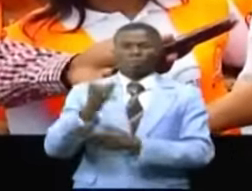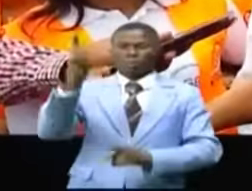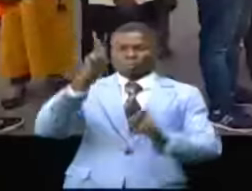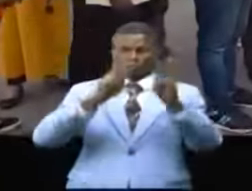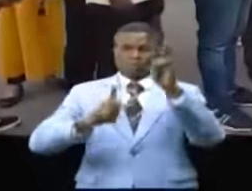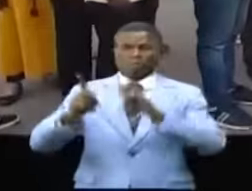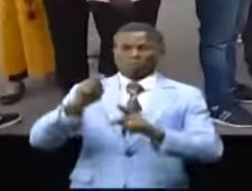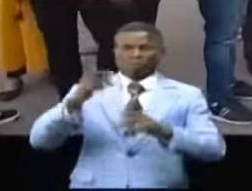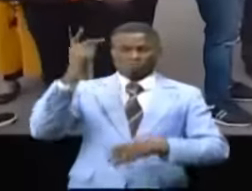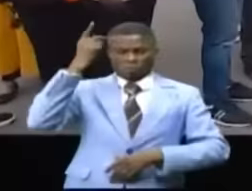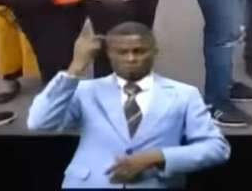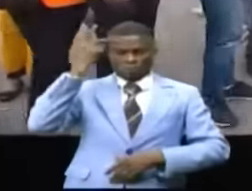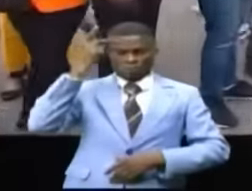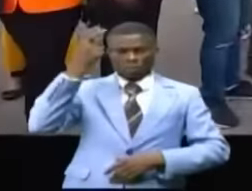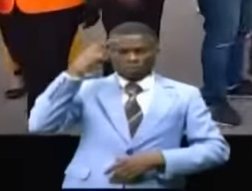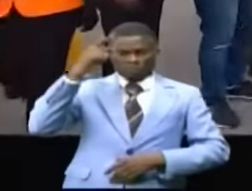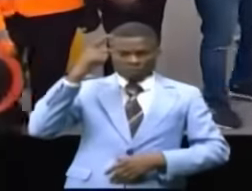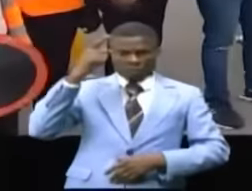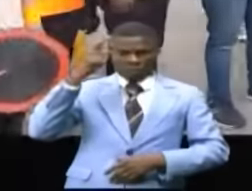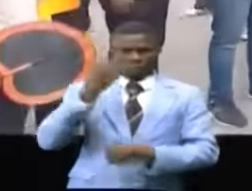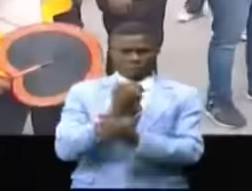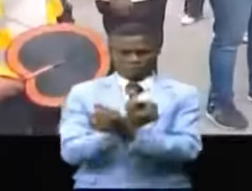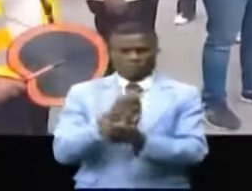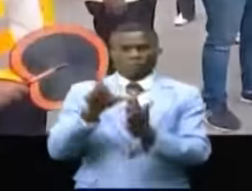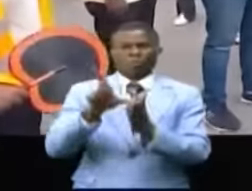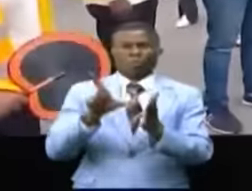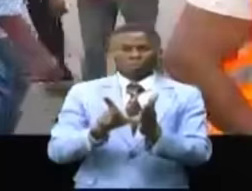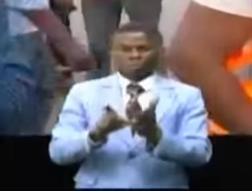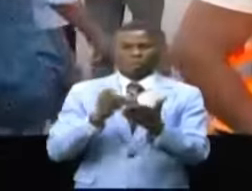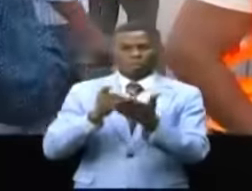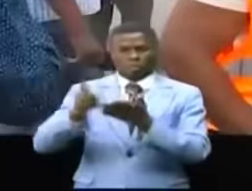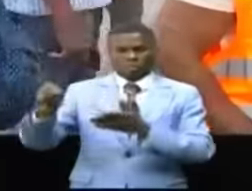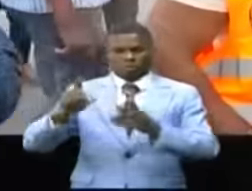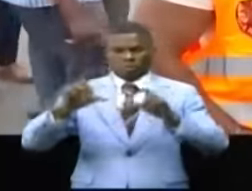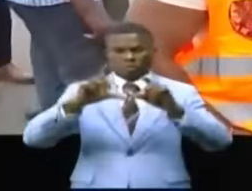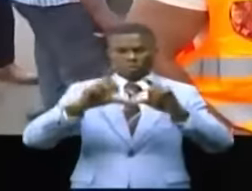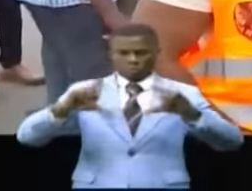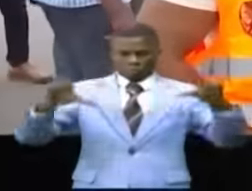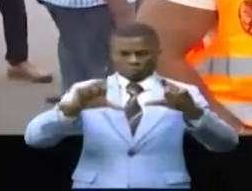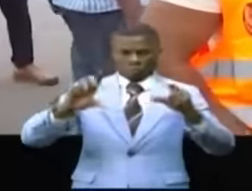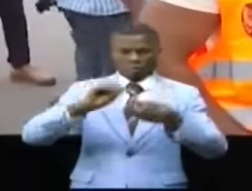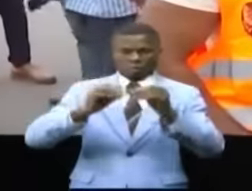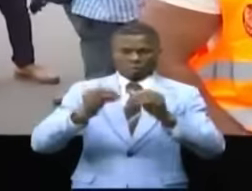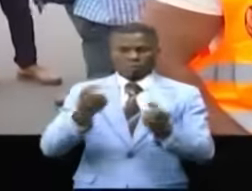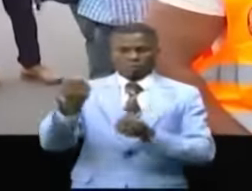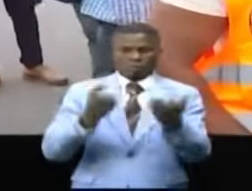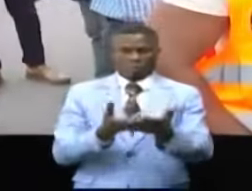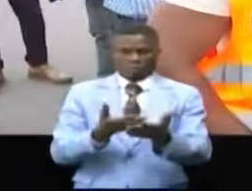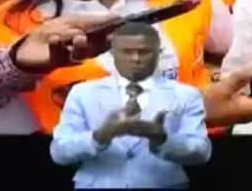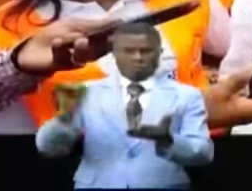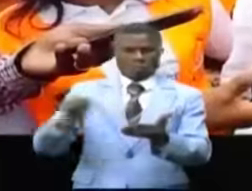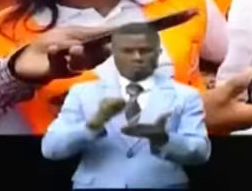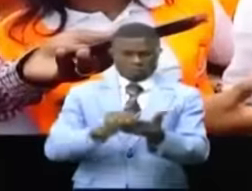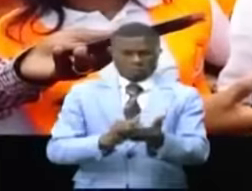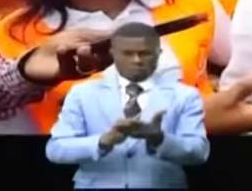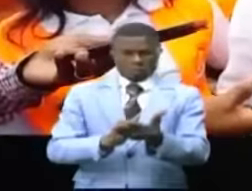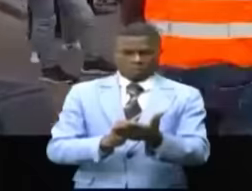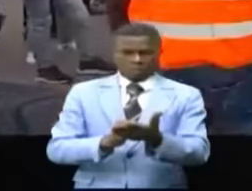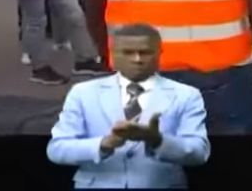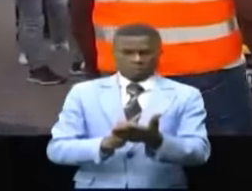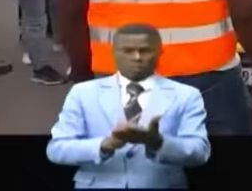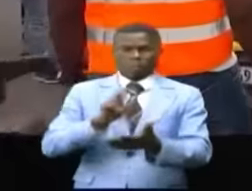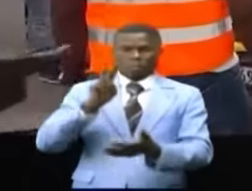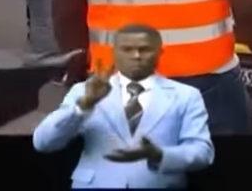population chinoise de pouvoir se conformer par rapport à l'achat ou au paiement de l'impôt sur les véhicules, dont la vignette serait